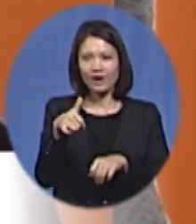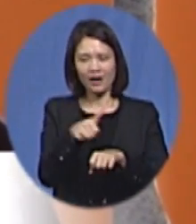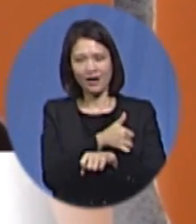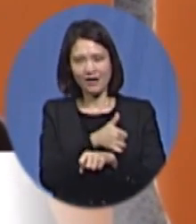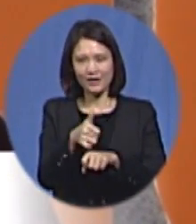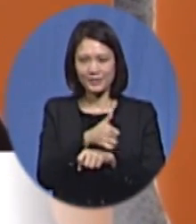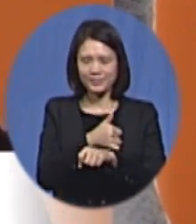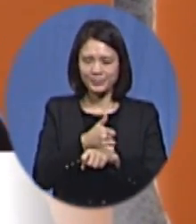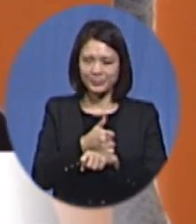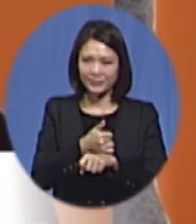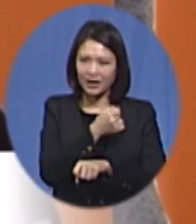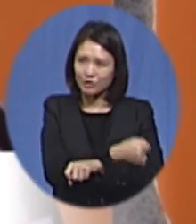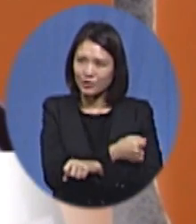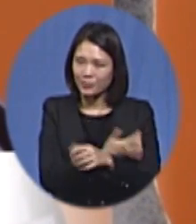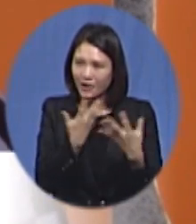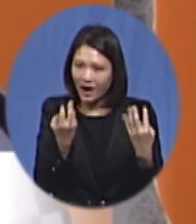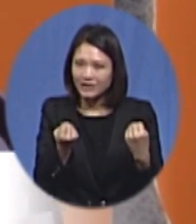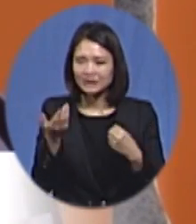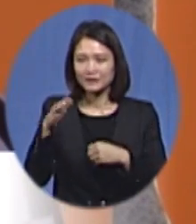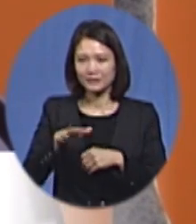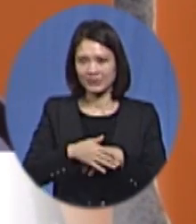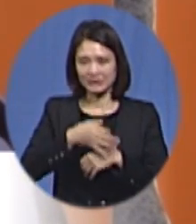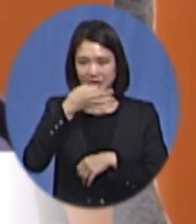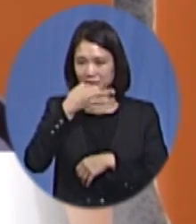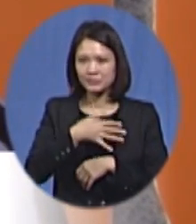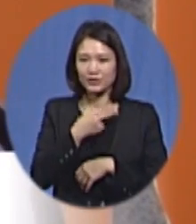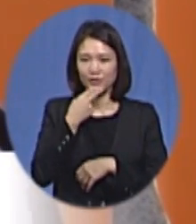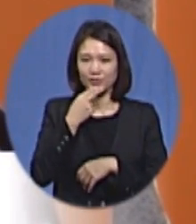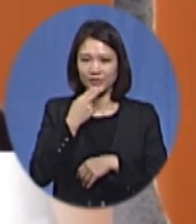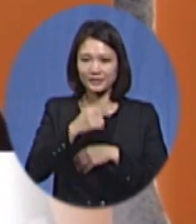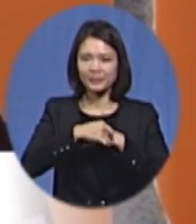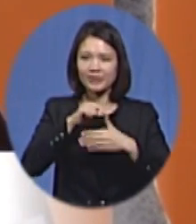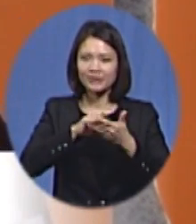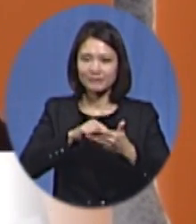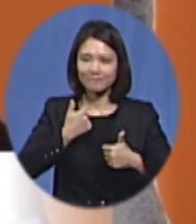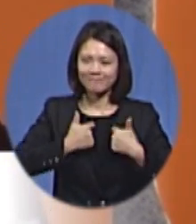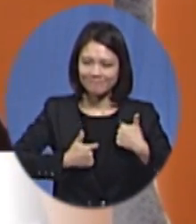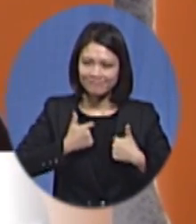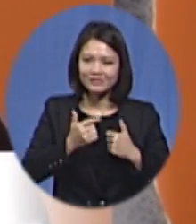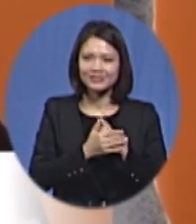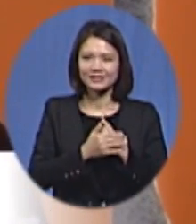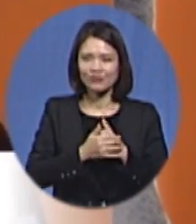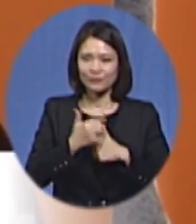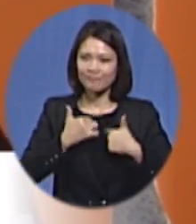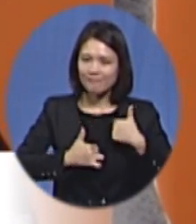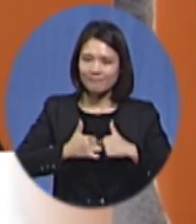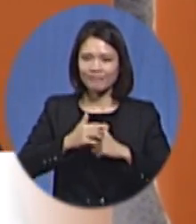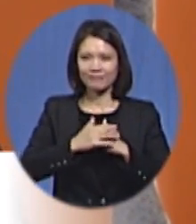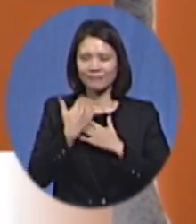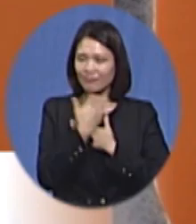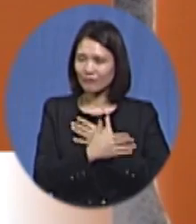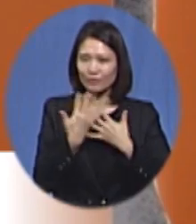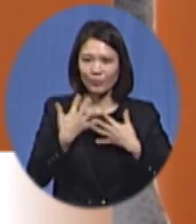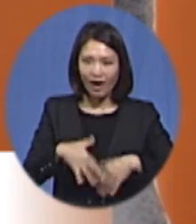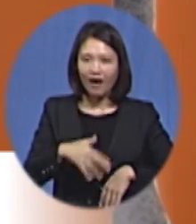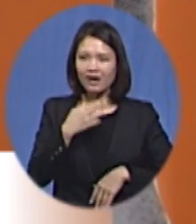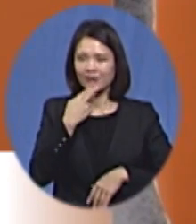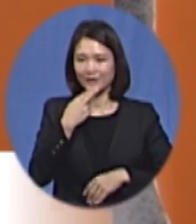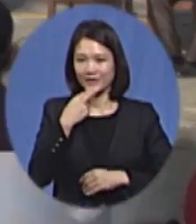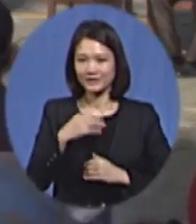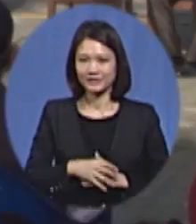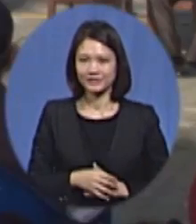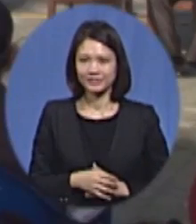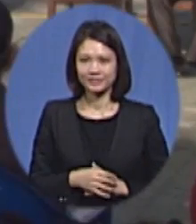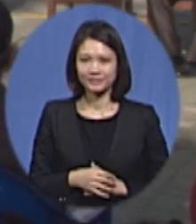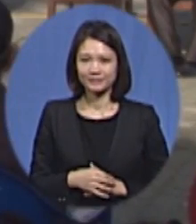갔다 해도 별로 힘이 안 들고 마음이 기쁘니까요. 예. 그러니까 기쁜 마음으로 하니까 몸도 별로 힘이 안 드는 것 같아요. 예.